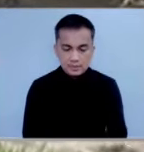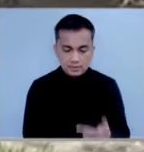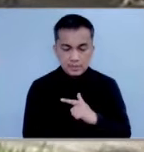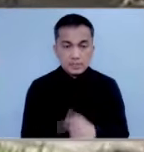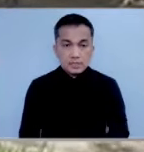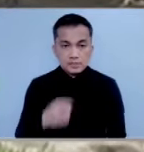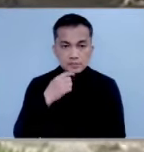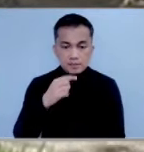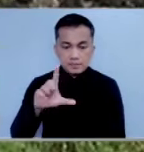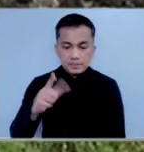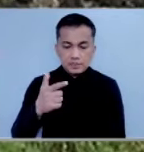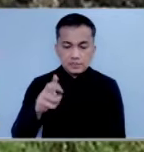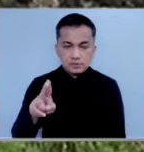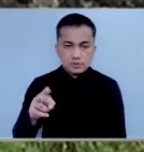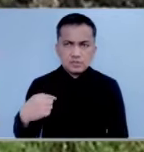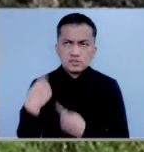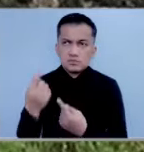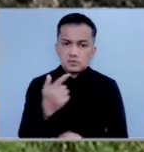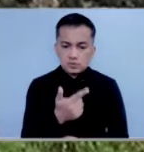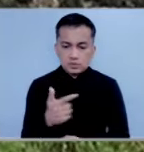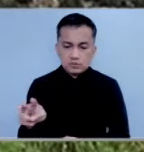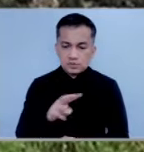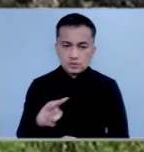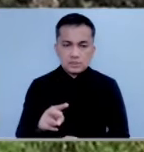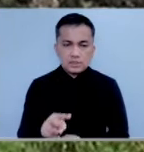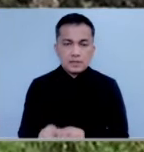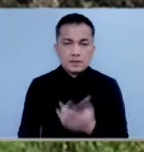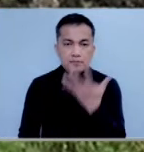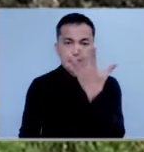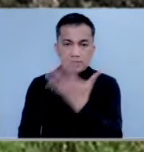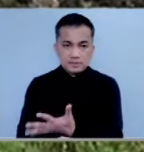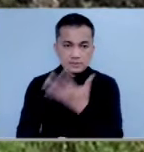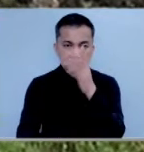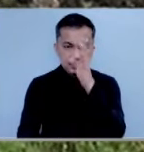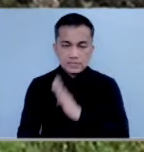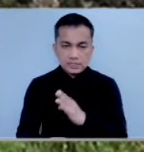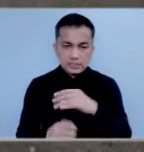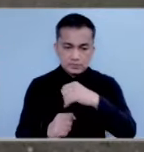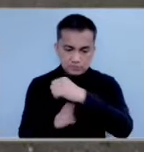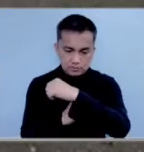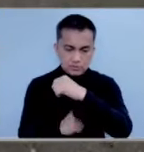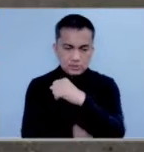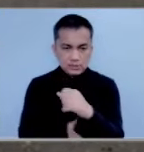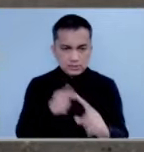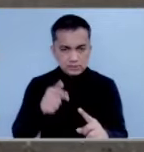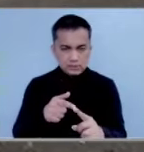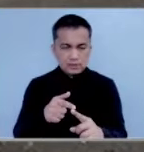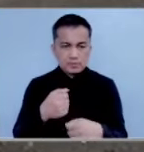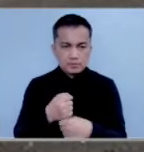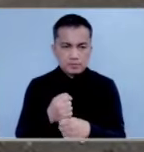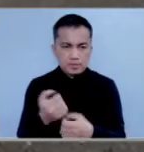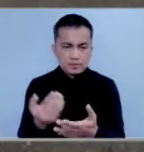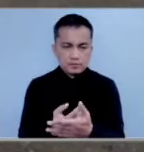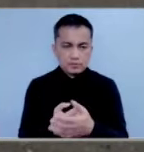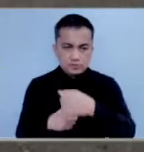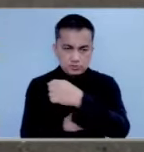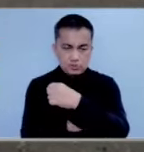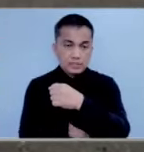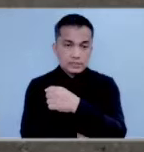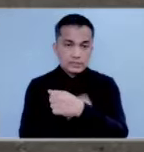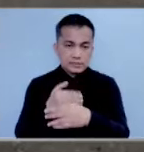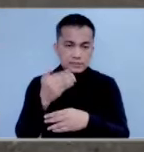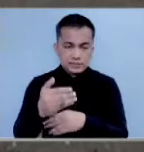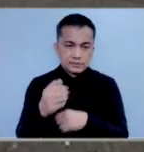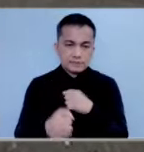simula 2022, 5 beses nang nasira ang tulay. Target nilang magawa na ang bagong tulay sa susunod na taon. Itataas lang